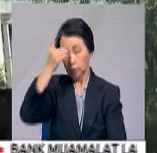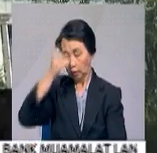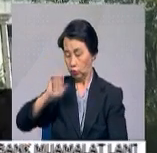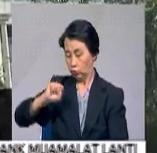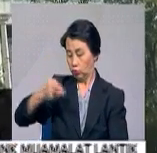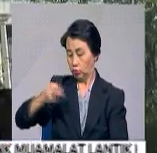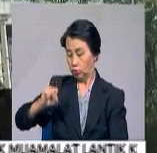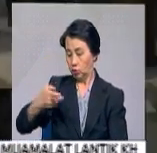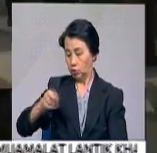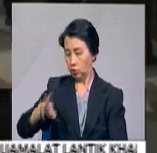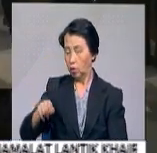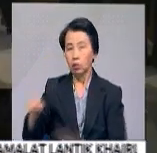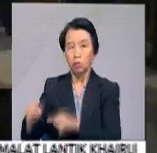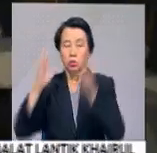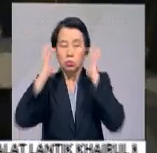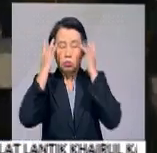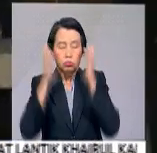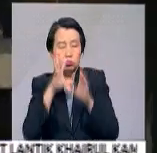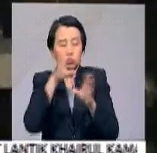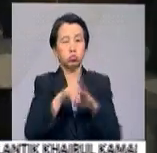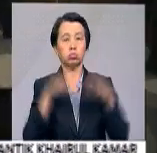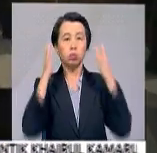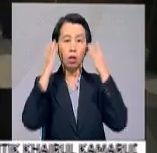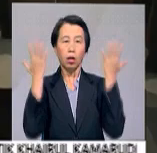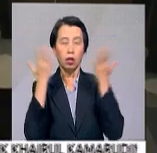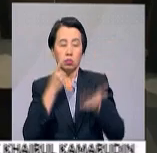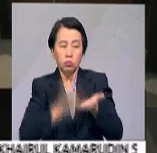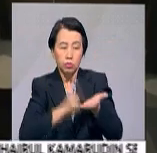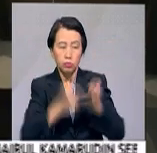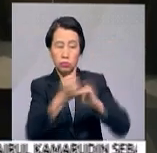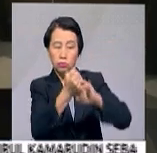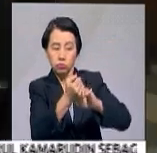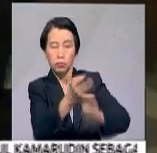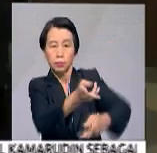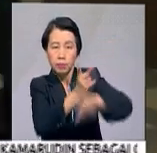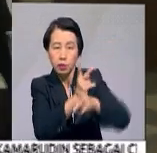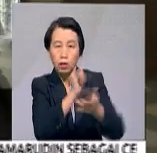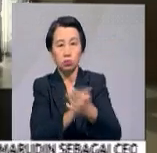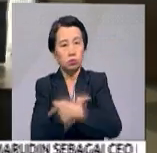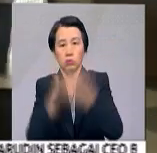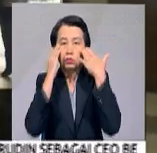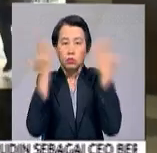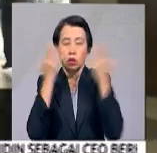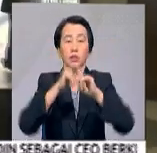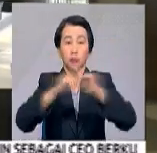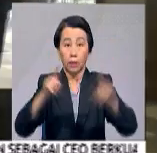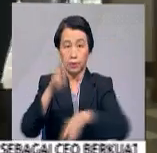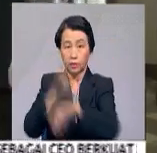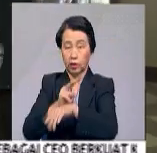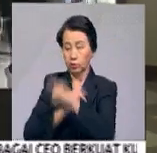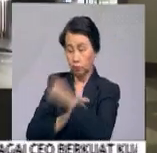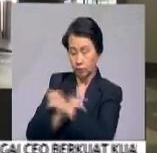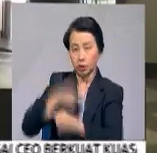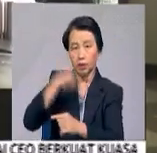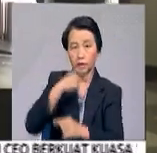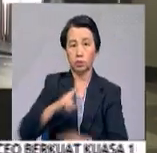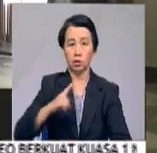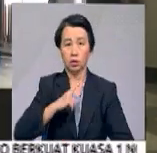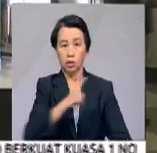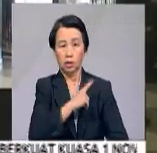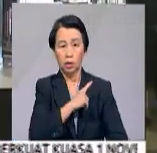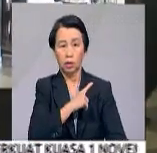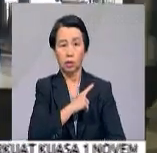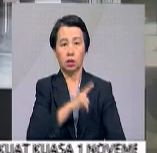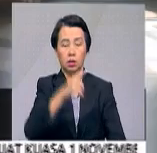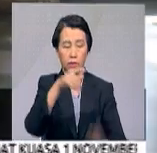Syahrul, dia langsung tidak terlibat dalam perbincangan perjanjian pinjaman itu. Bagaimanapun, saksi itu berkata ahli lembaga